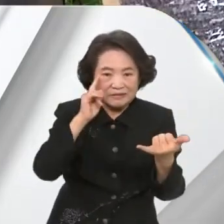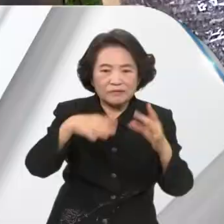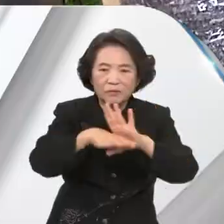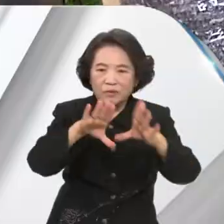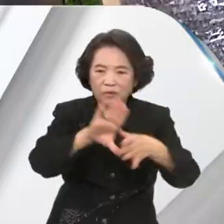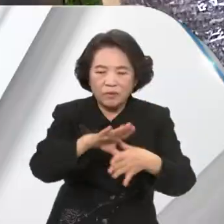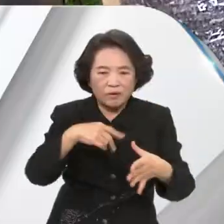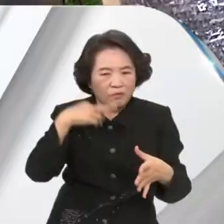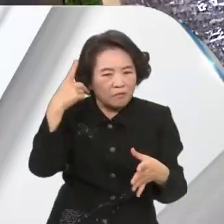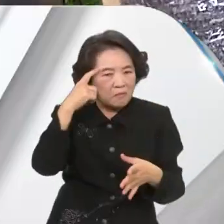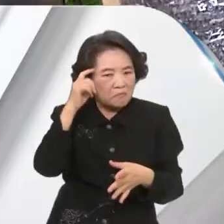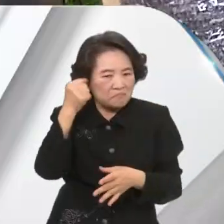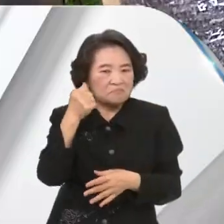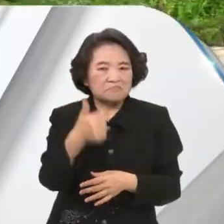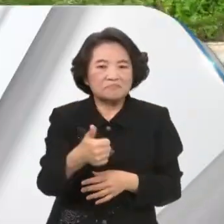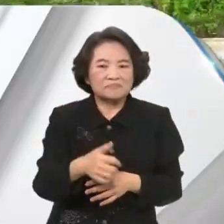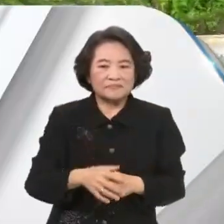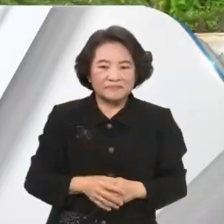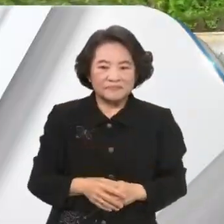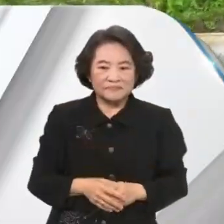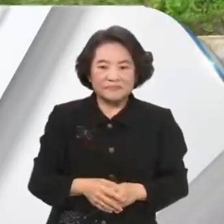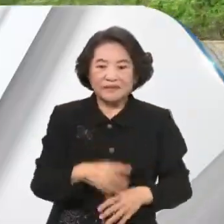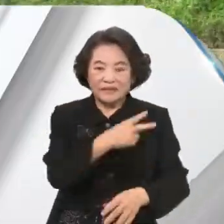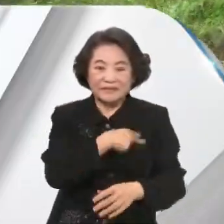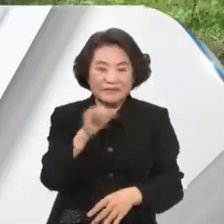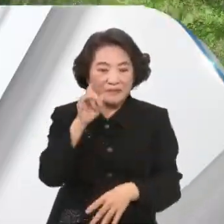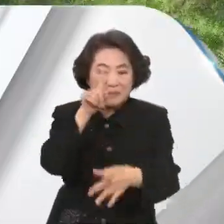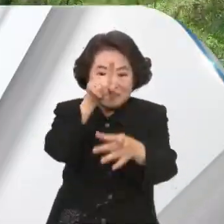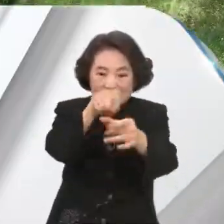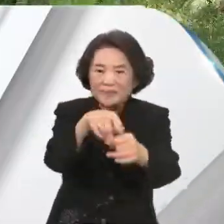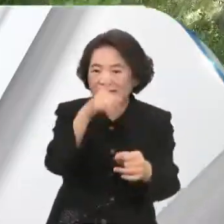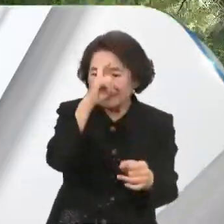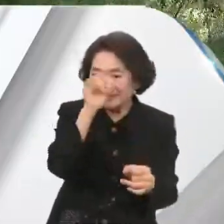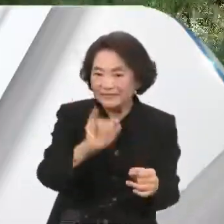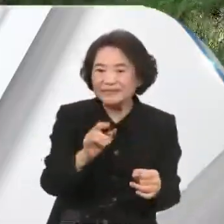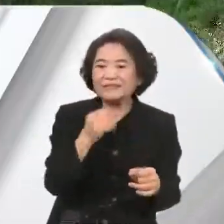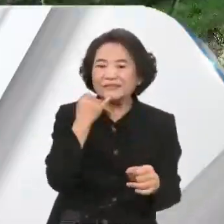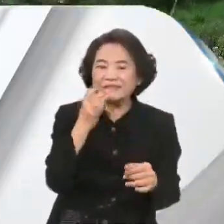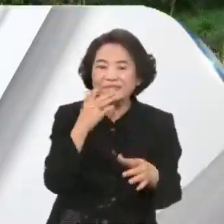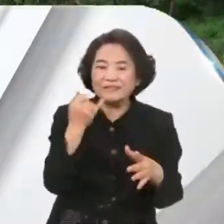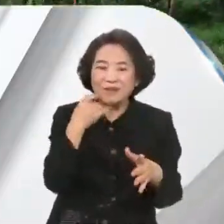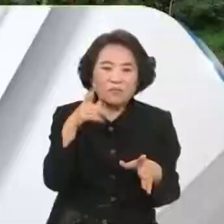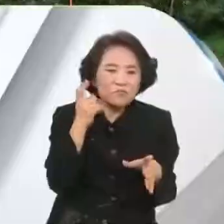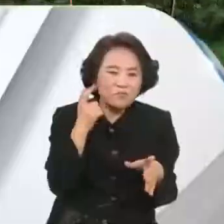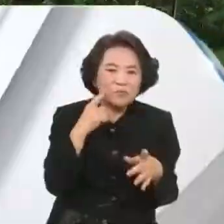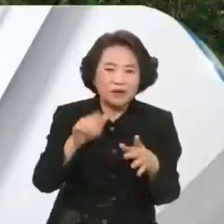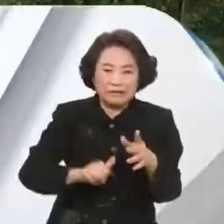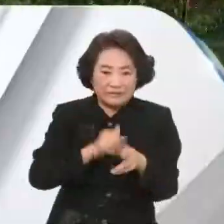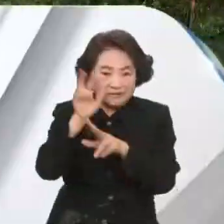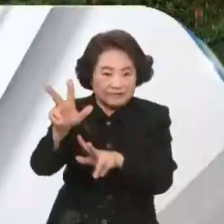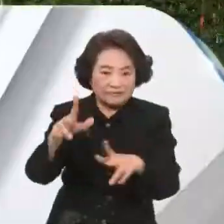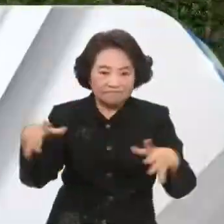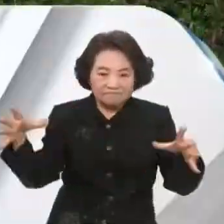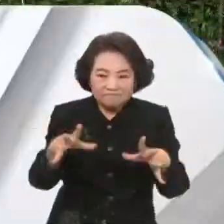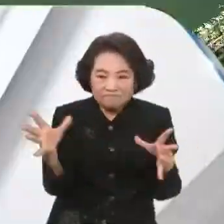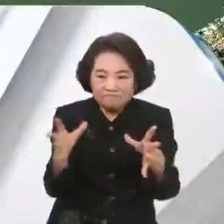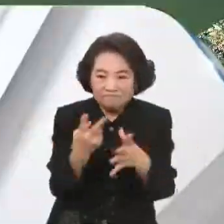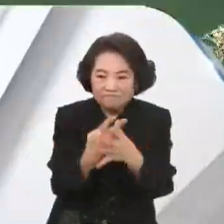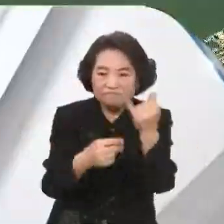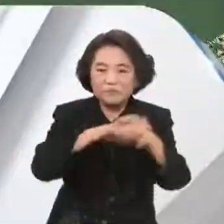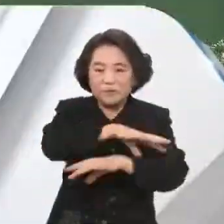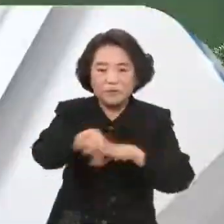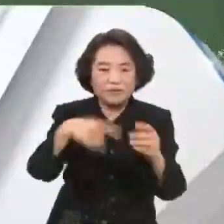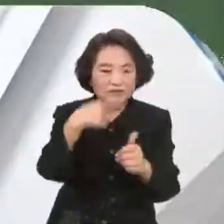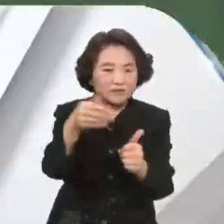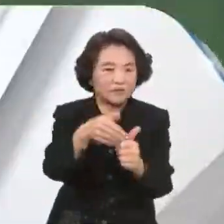上还意义还蛮重大的。 齐家军最大的目标就是希望结合现役跟实践，推广环境教